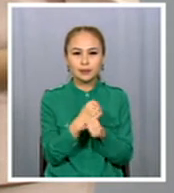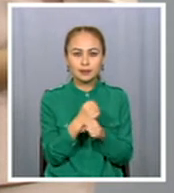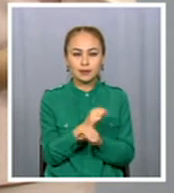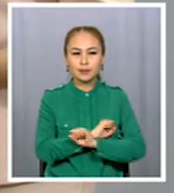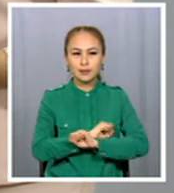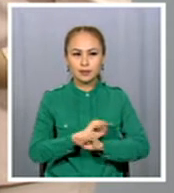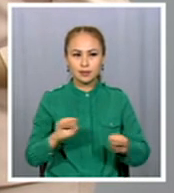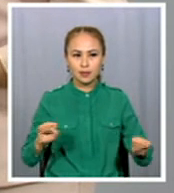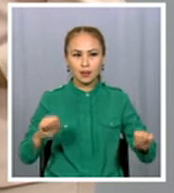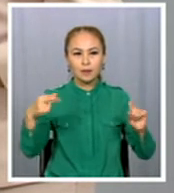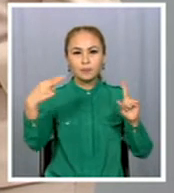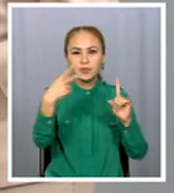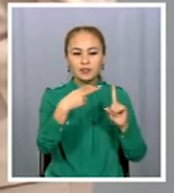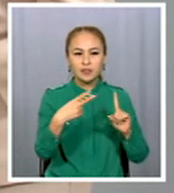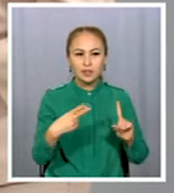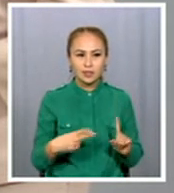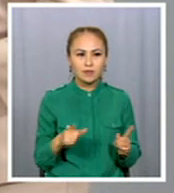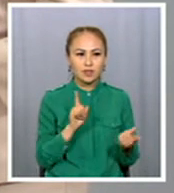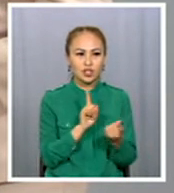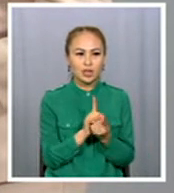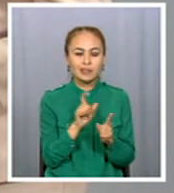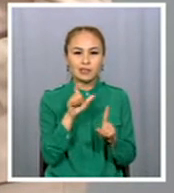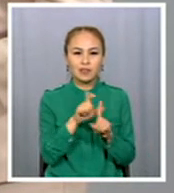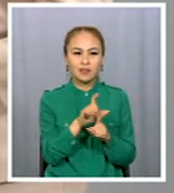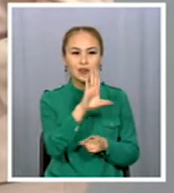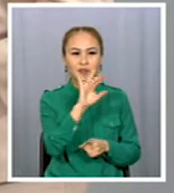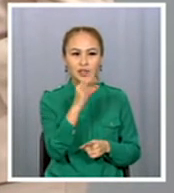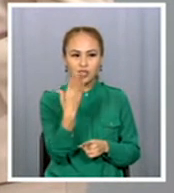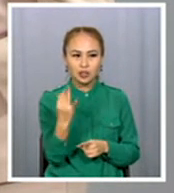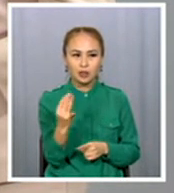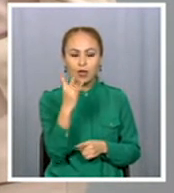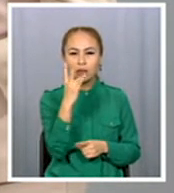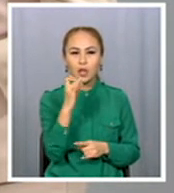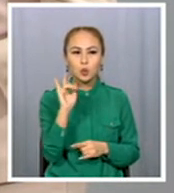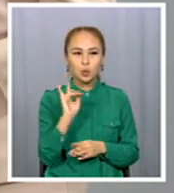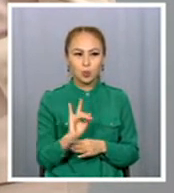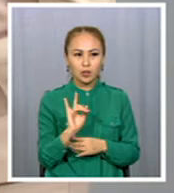нельзя. Верно. В тексте встречались слова «вещи»,